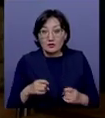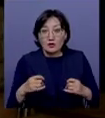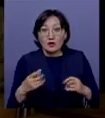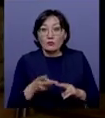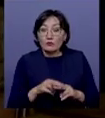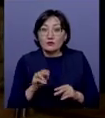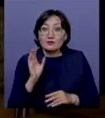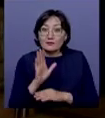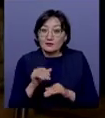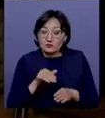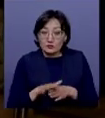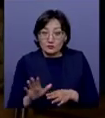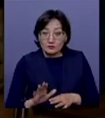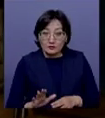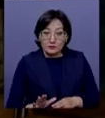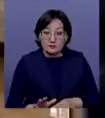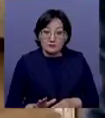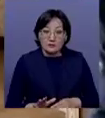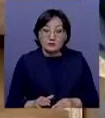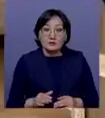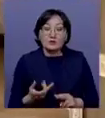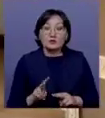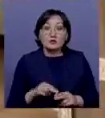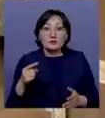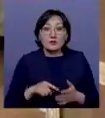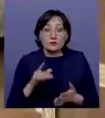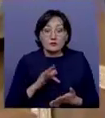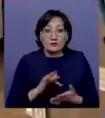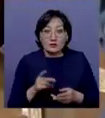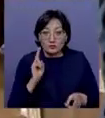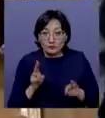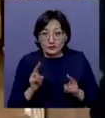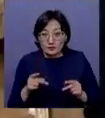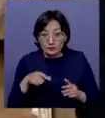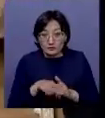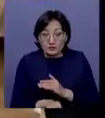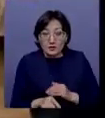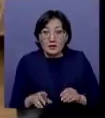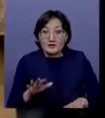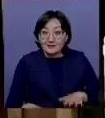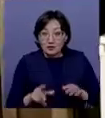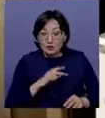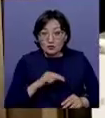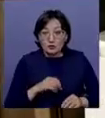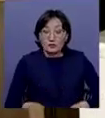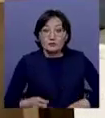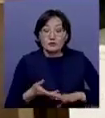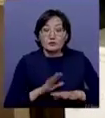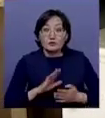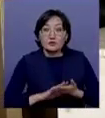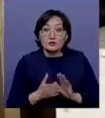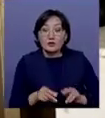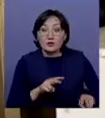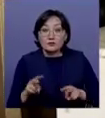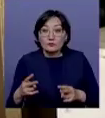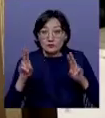отыр. Санитарлық талаптарға сәйкес емес. Бұл қала орталығындағы дәмханалардың біріндегі салғырттық. Төтенше жағдай кезінде сақталуы